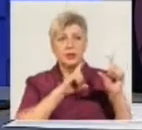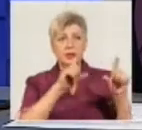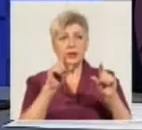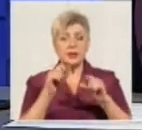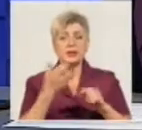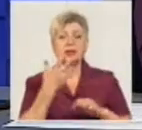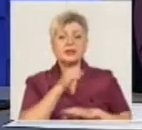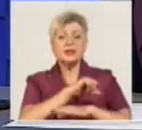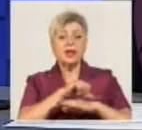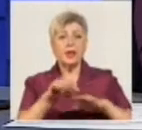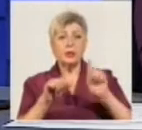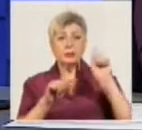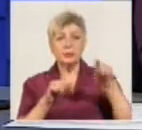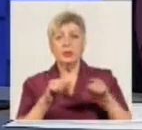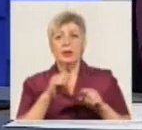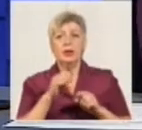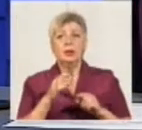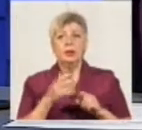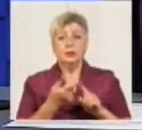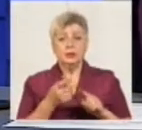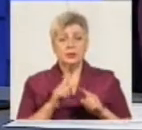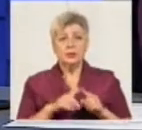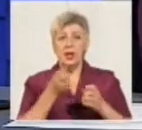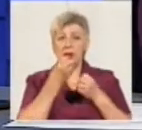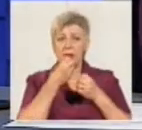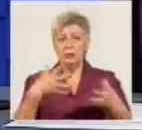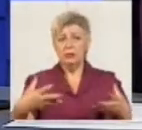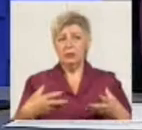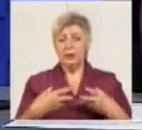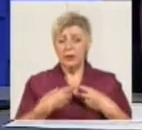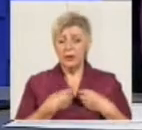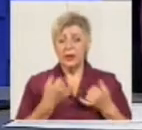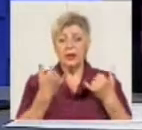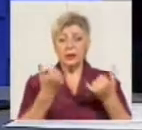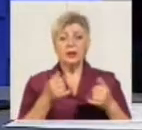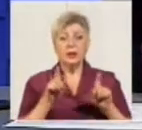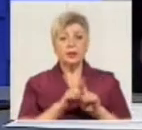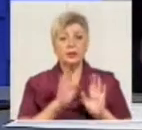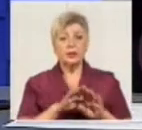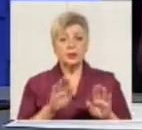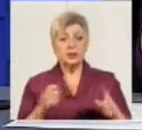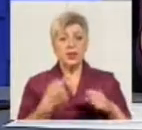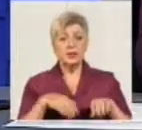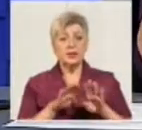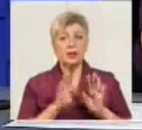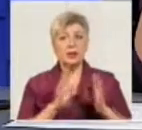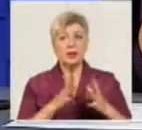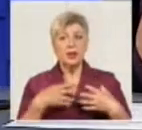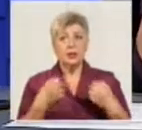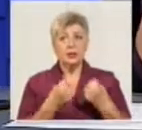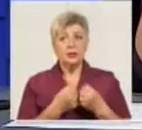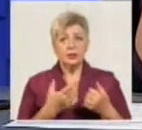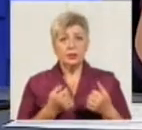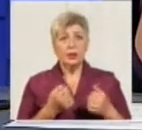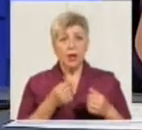межі України. Це дуже позитивно на них впливає, тому що для таких дітей, з таких родин, важливо зрозуміти, що життя